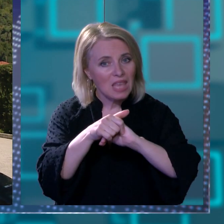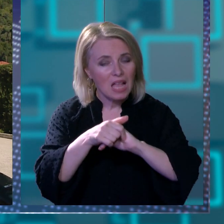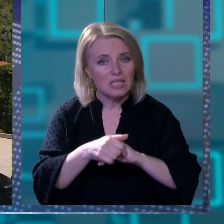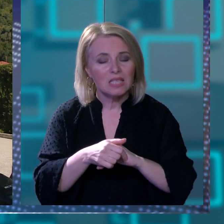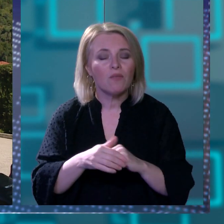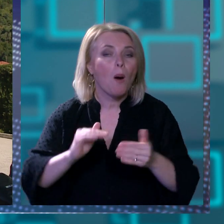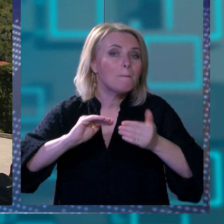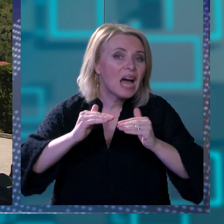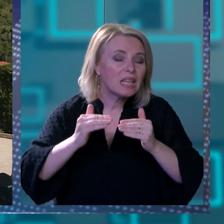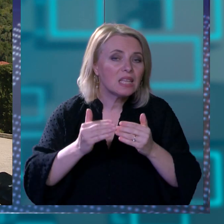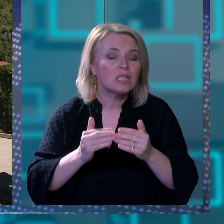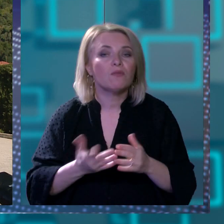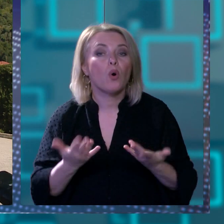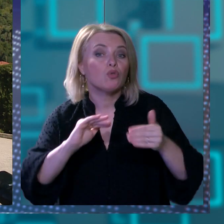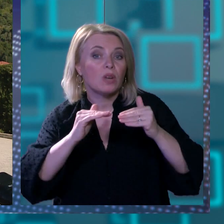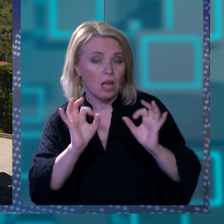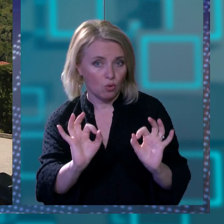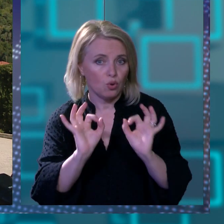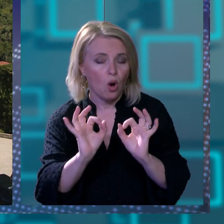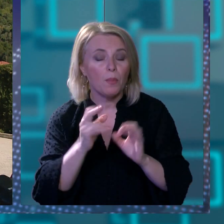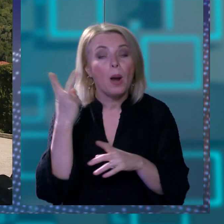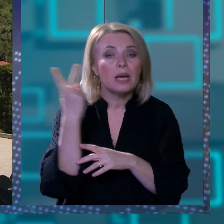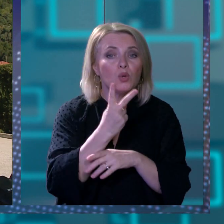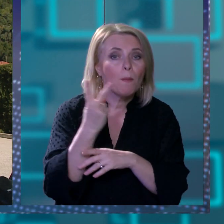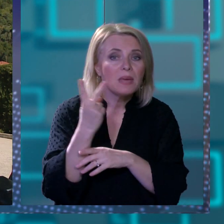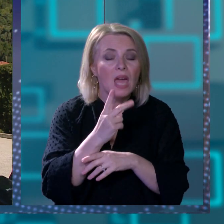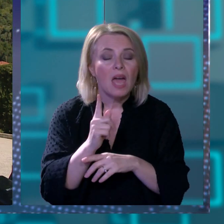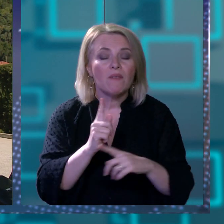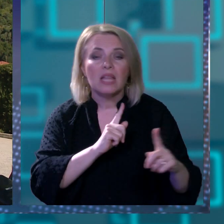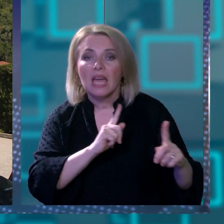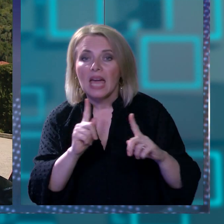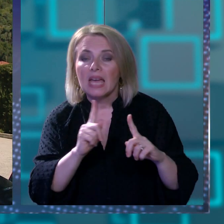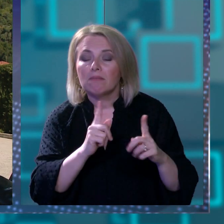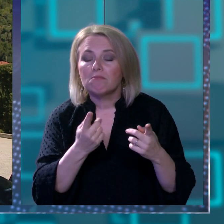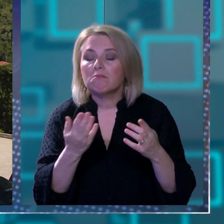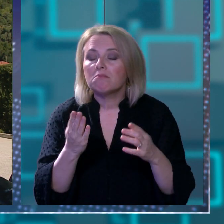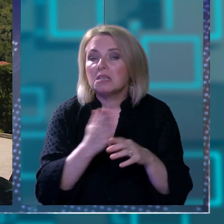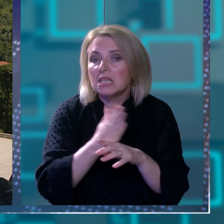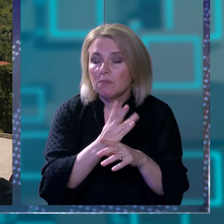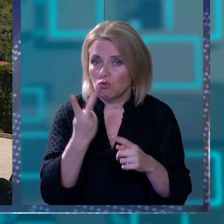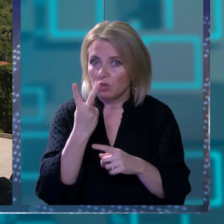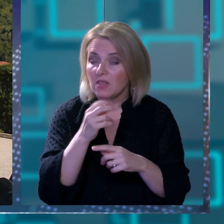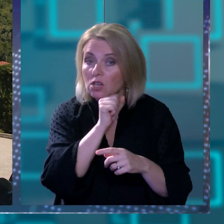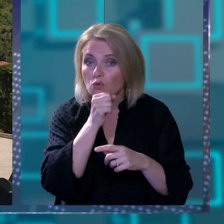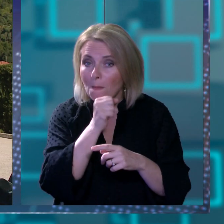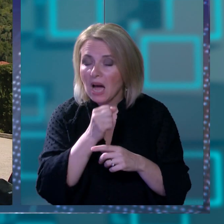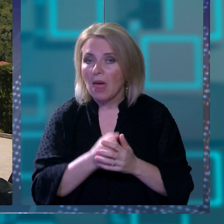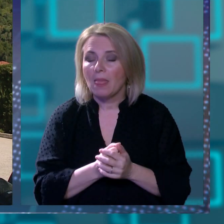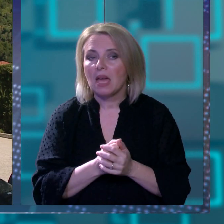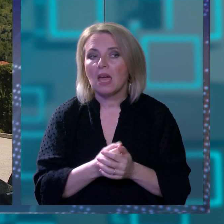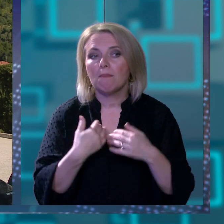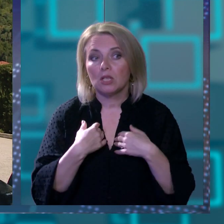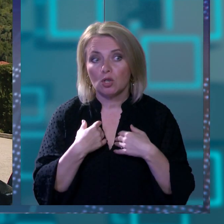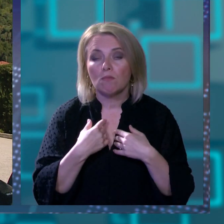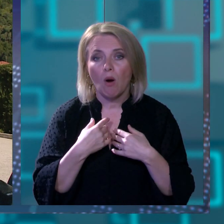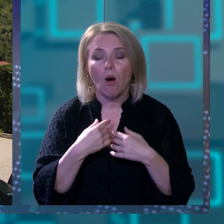prijateljstvo, partnerstvo, suradnju, dobru, razumijevanje između dvije županije i nastojat ćemo